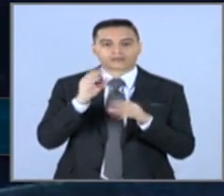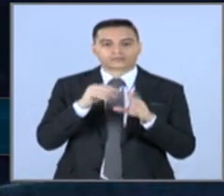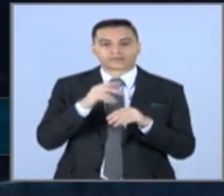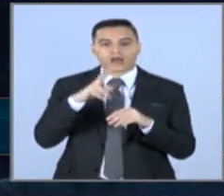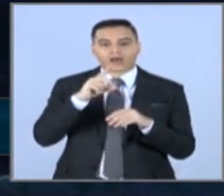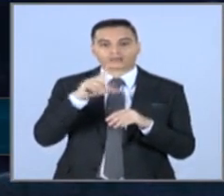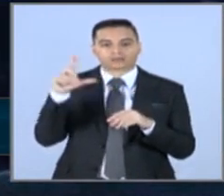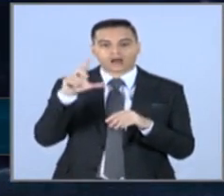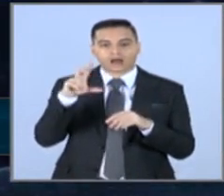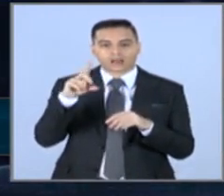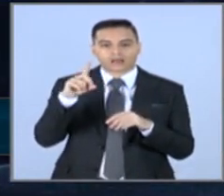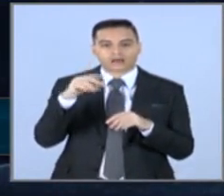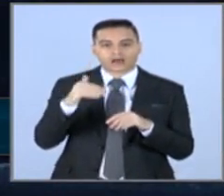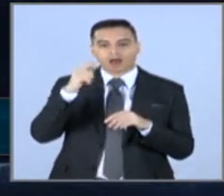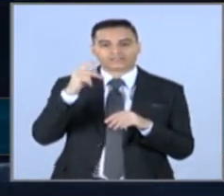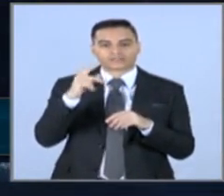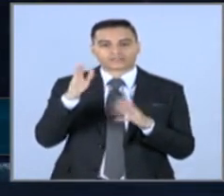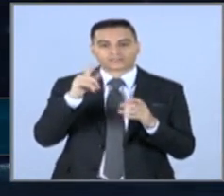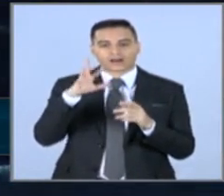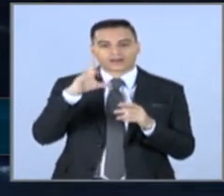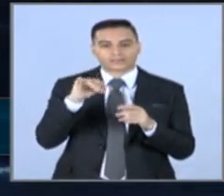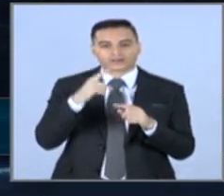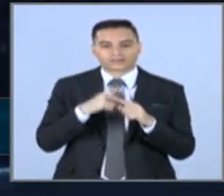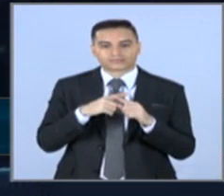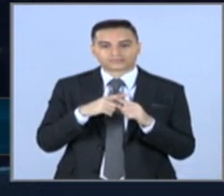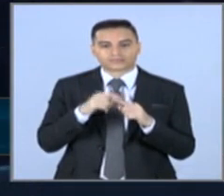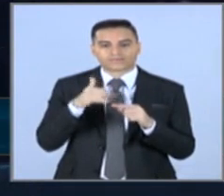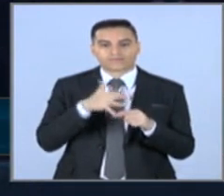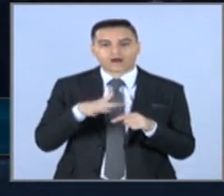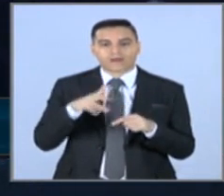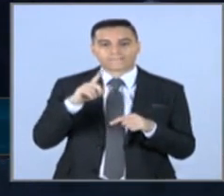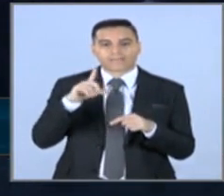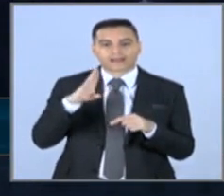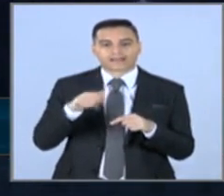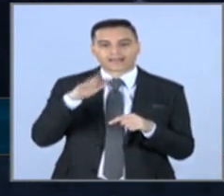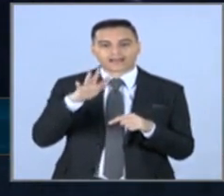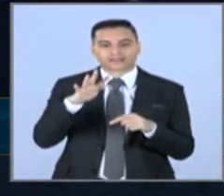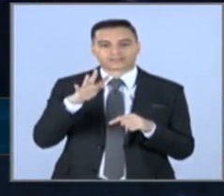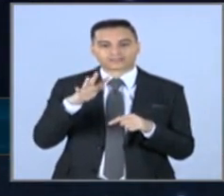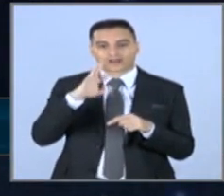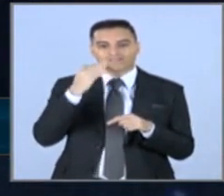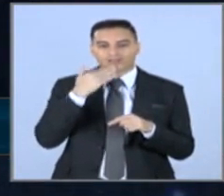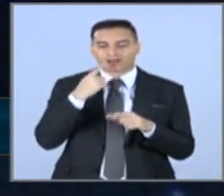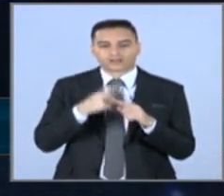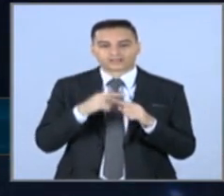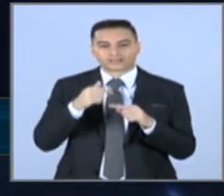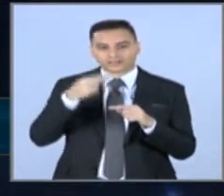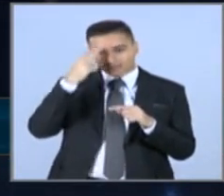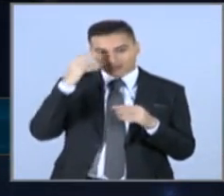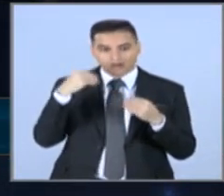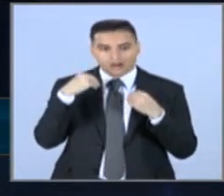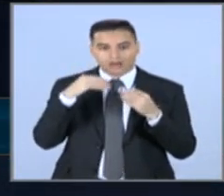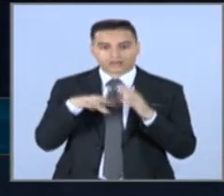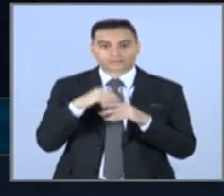هو؟ حافظ إبراهيم. غلط. في أي قارة تقع بحيرة بلكاش؟ أفريقيا. غلط. في أي رياضة